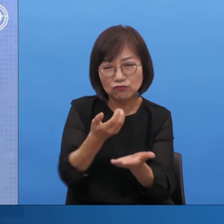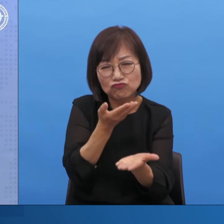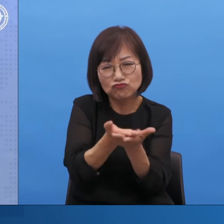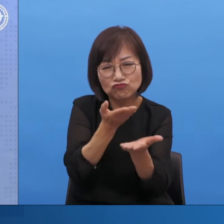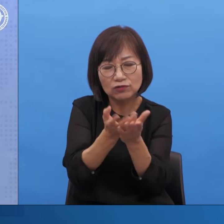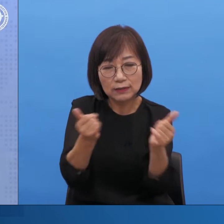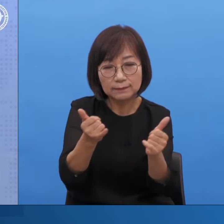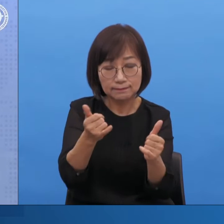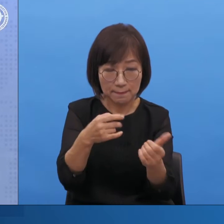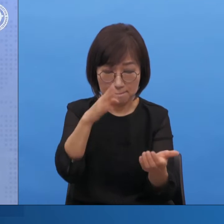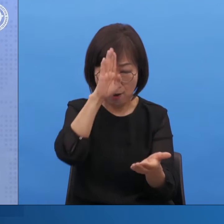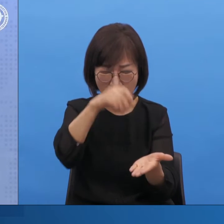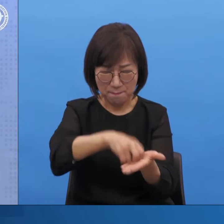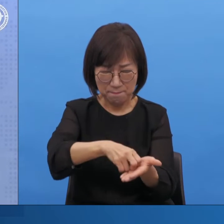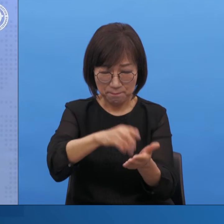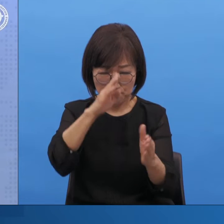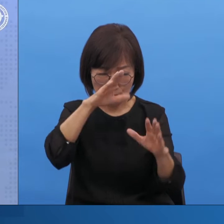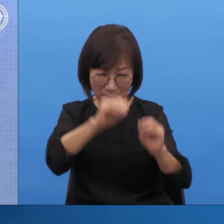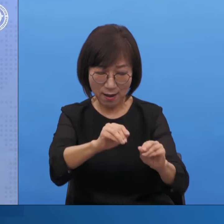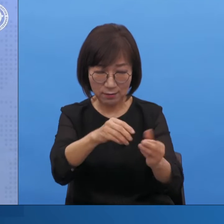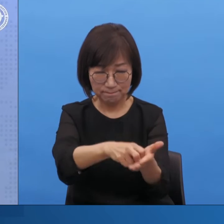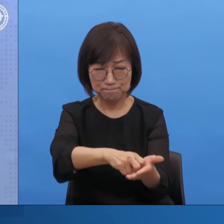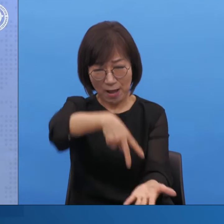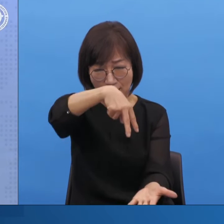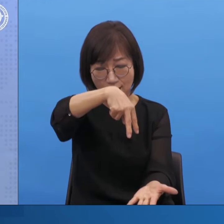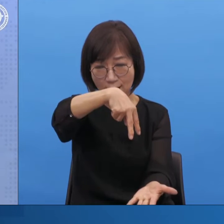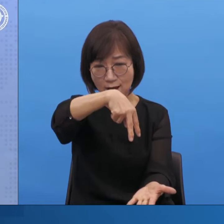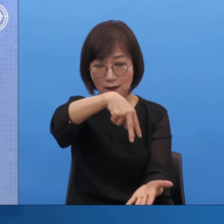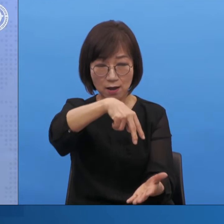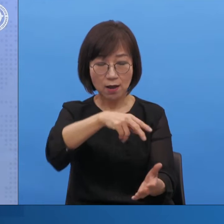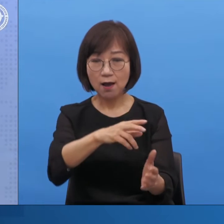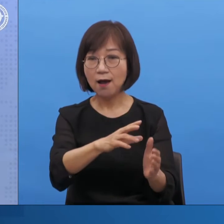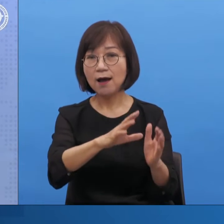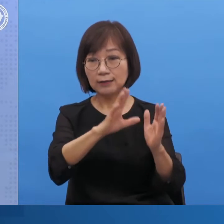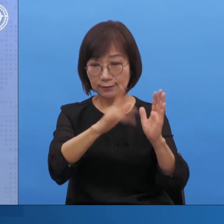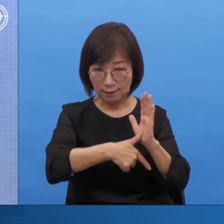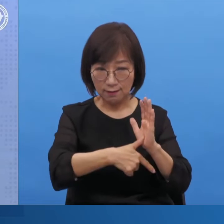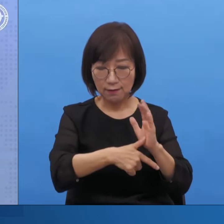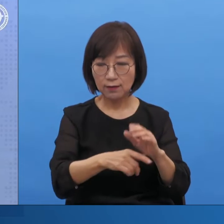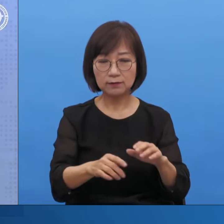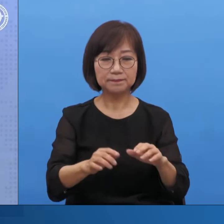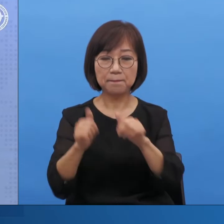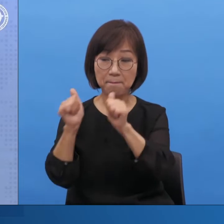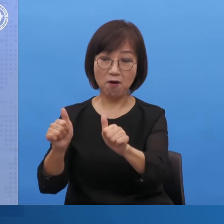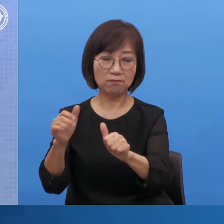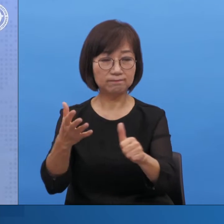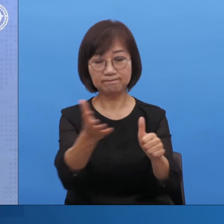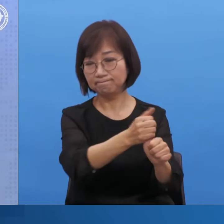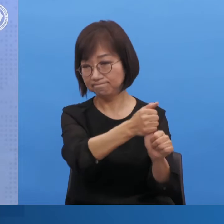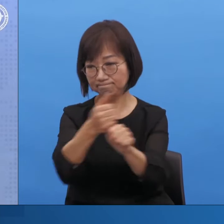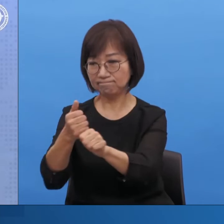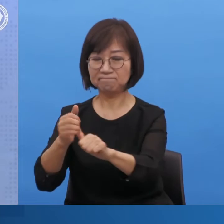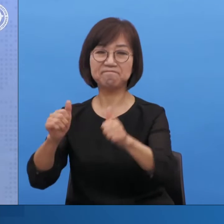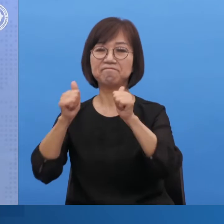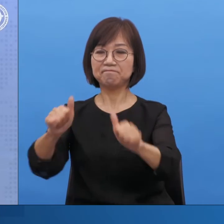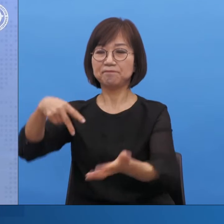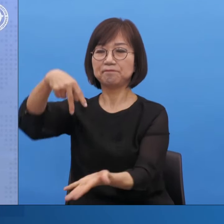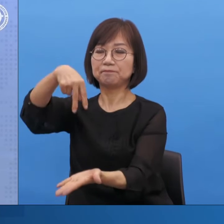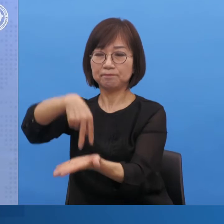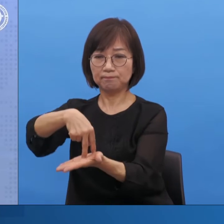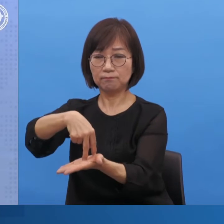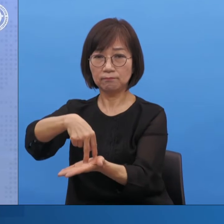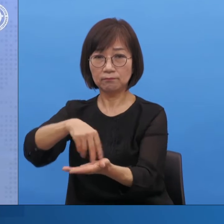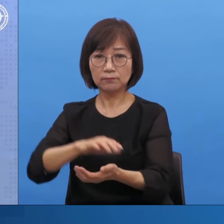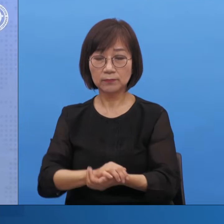up the crippled man. He had to stand be trial. 그런 적 있죠. And there was 안전뱅이 이렇게 세우고는 법정에 섰는데 베드로에게 신문할